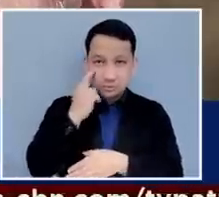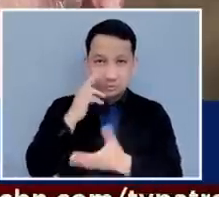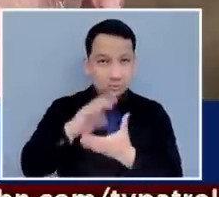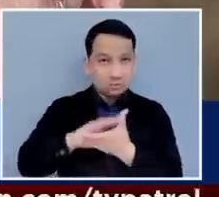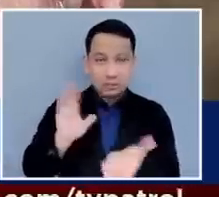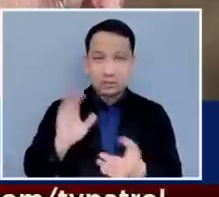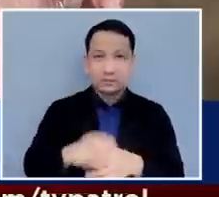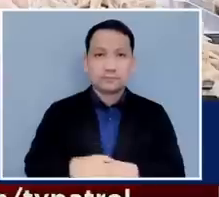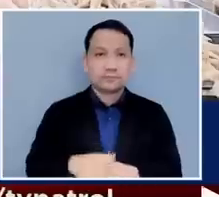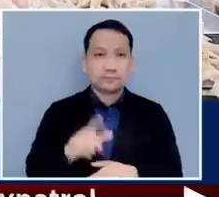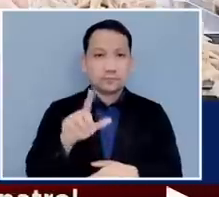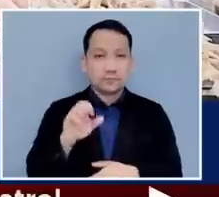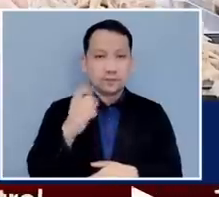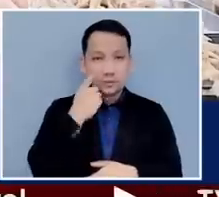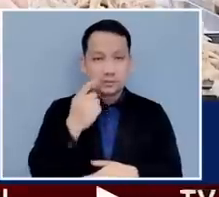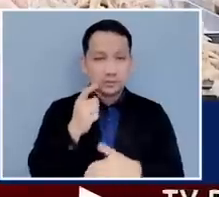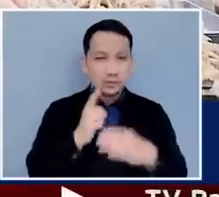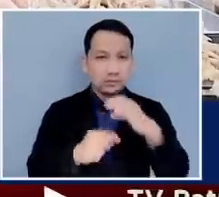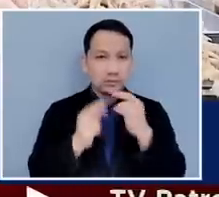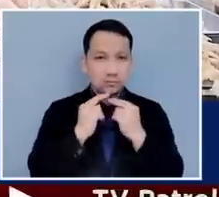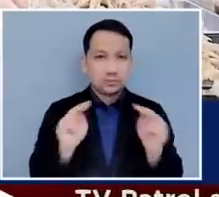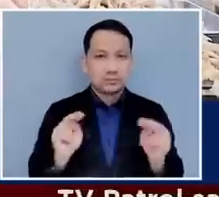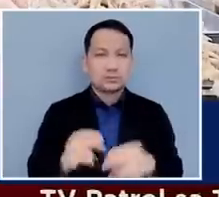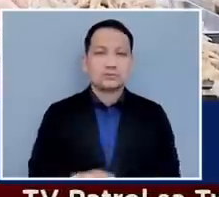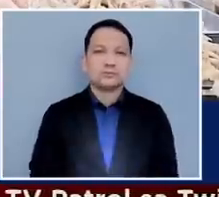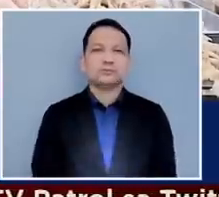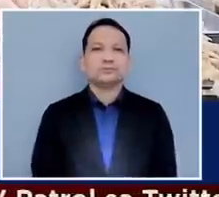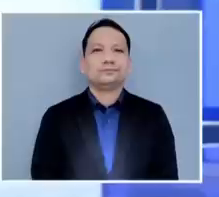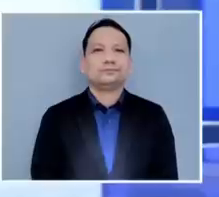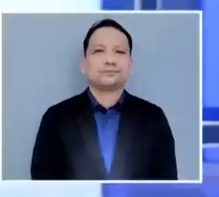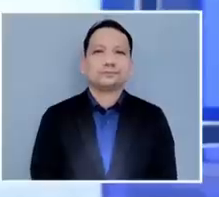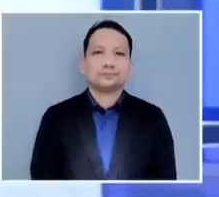Lady Vicentio, ABS-CBN News.